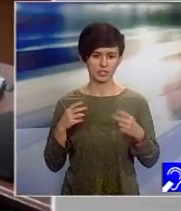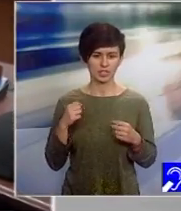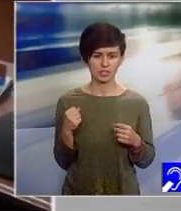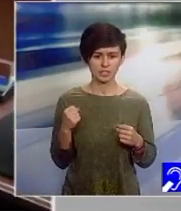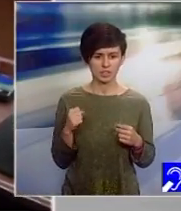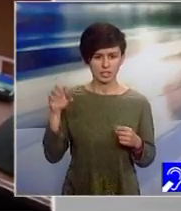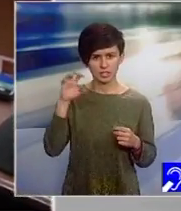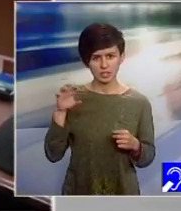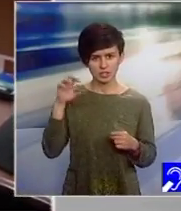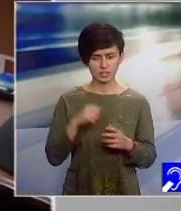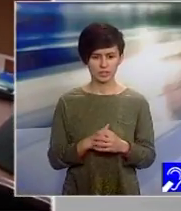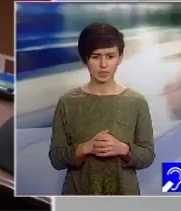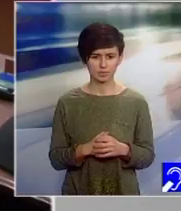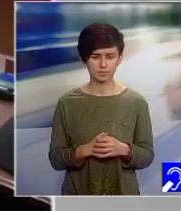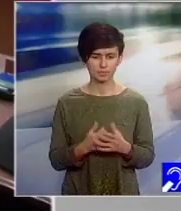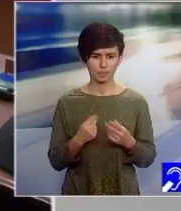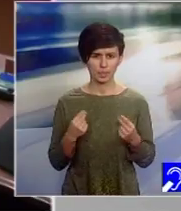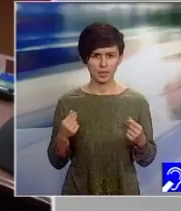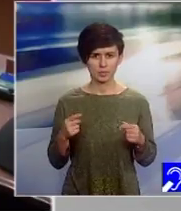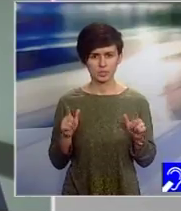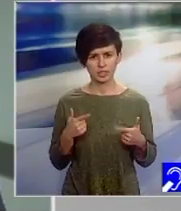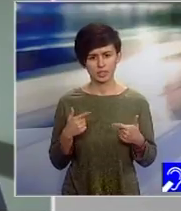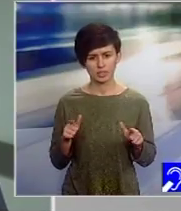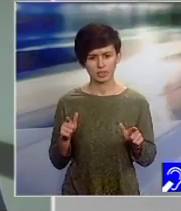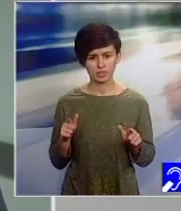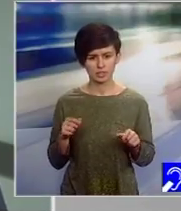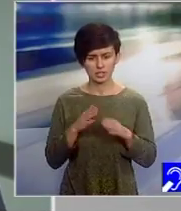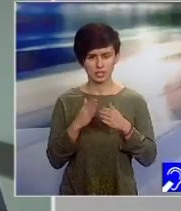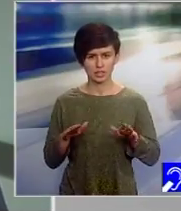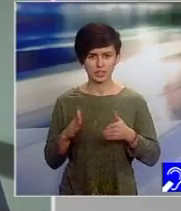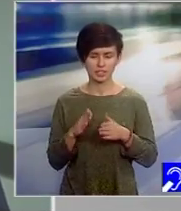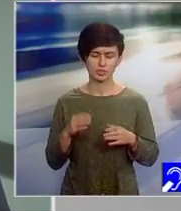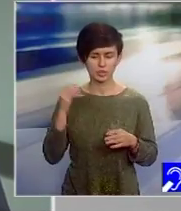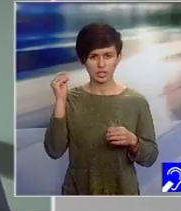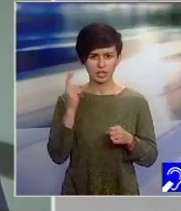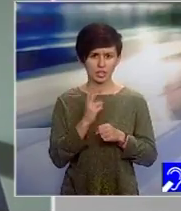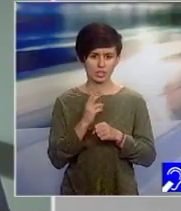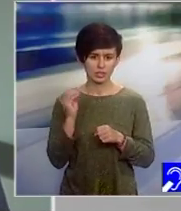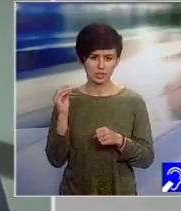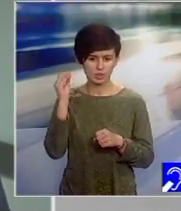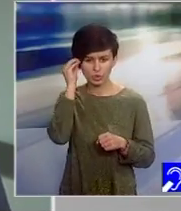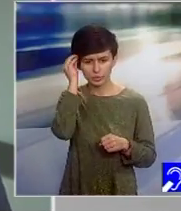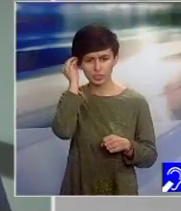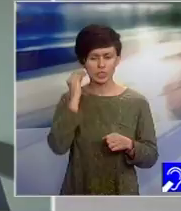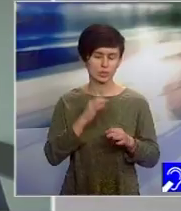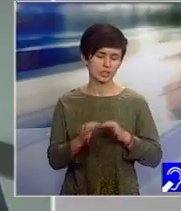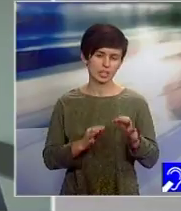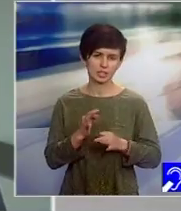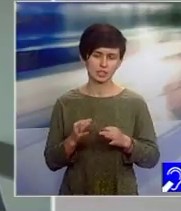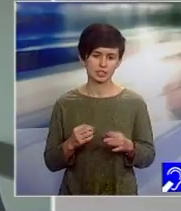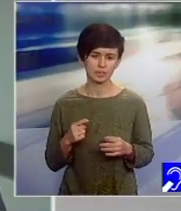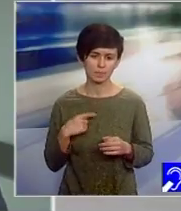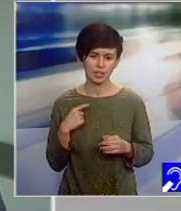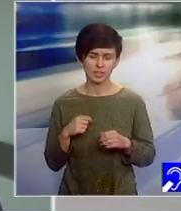transilvanene. O mare diversitate de jocuri, de colinzi, de costume populare, de obiceiuri, de tradiții. E un mod de viață